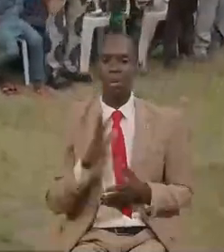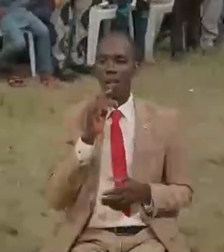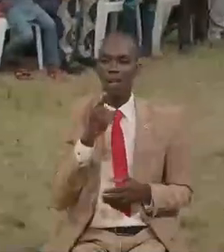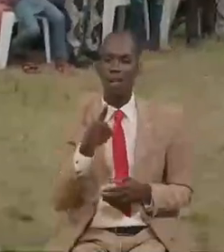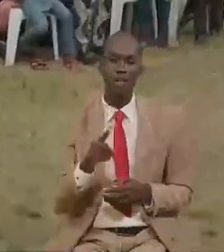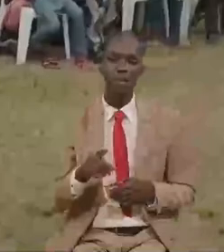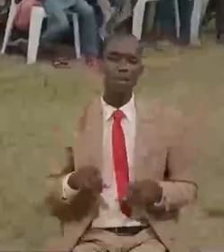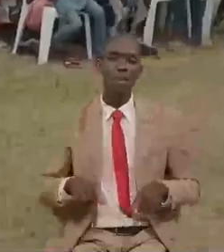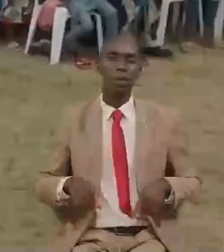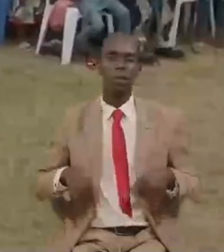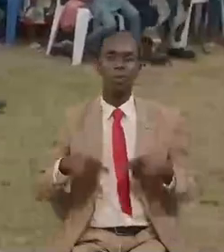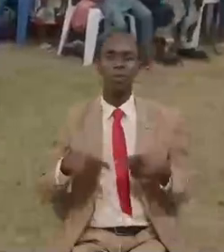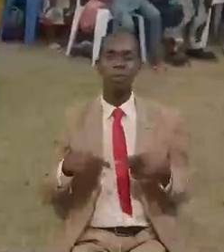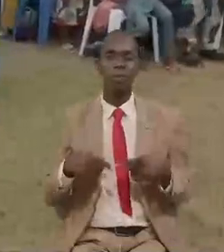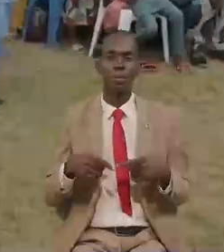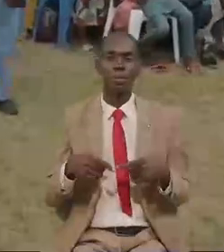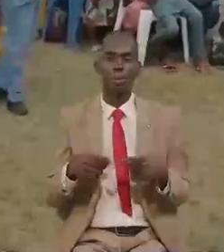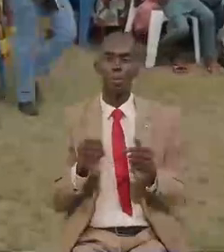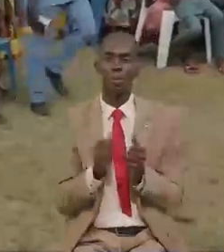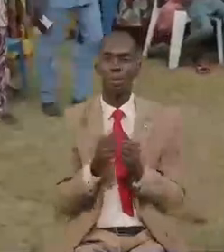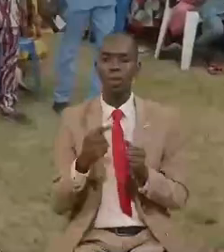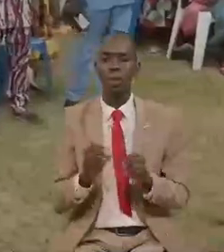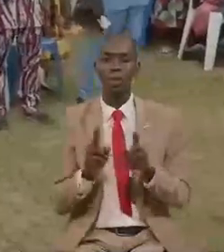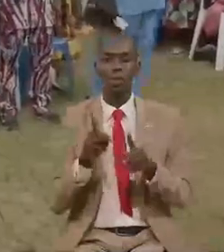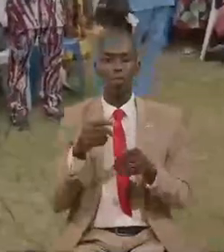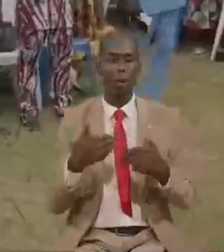Est-ce que tu vis selon les privilèges que tu as en Christ?